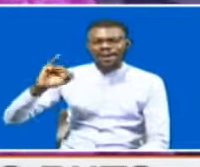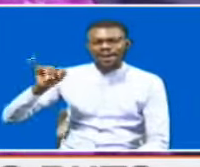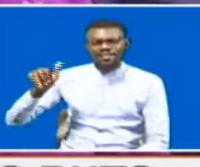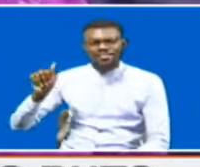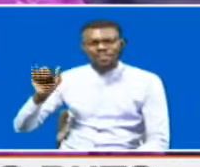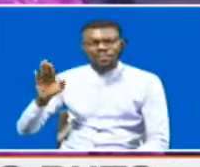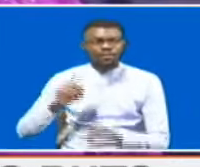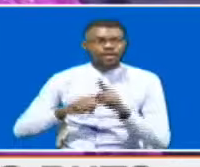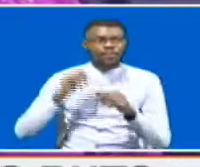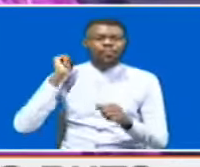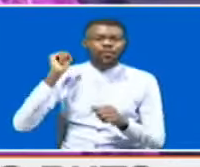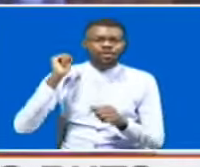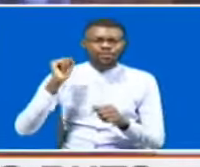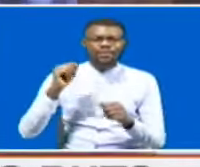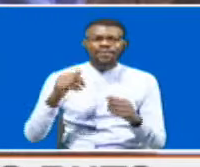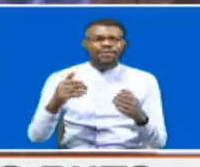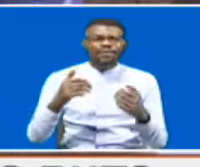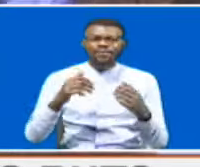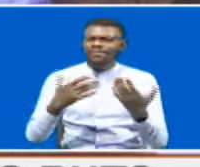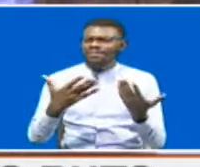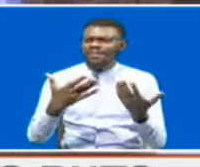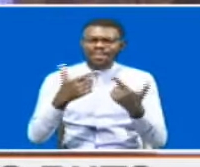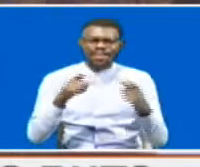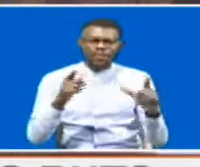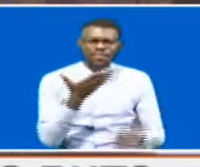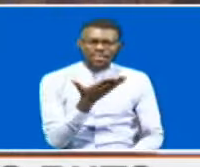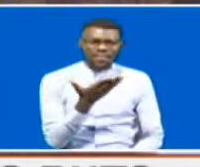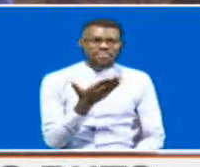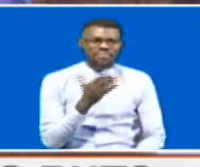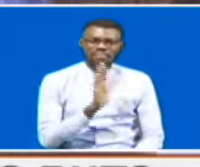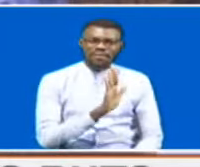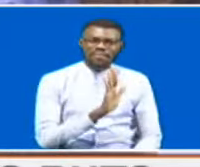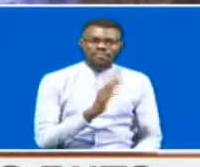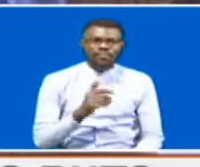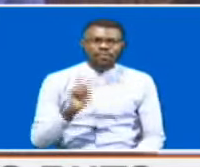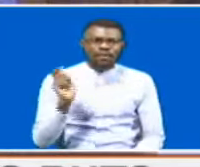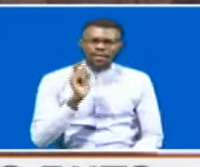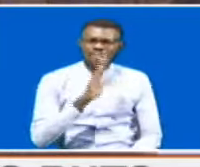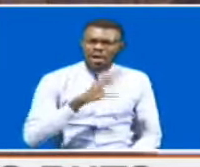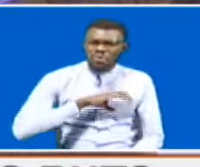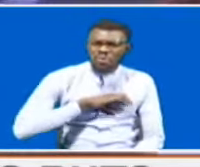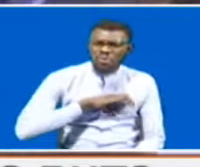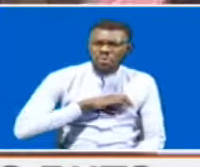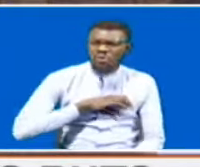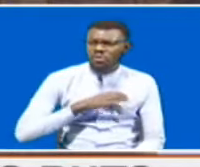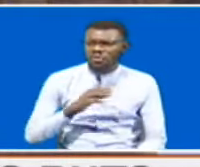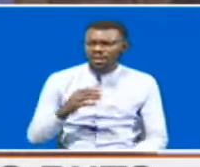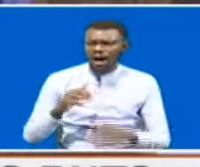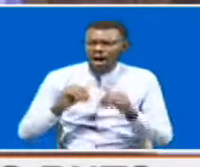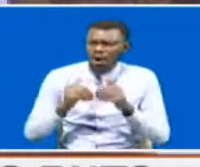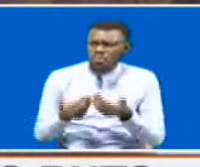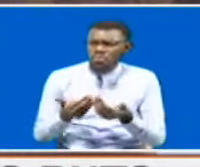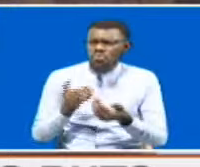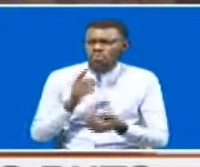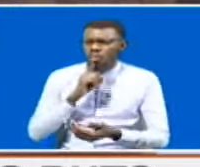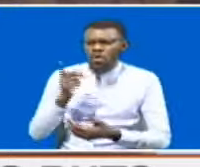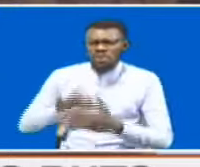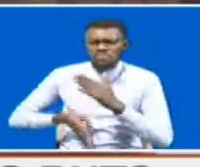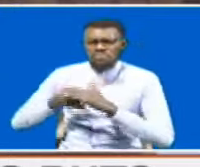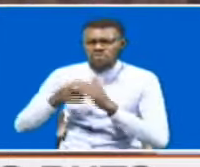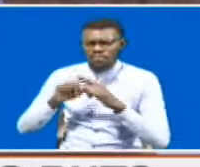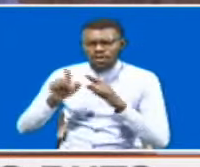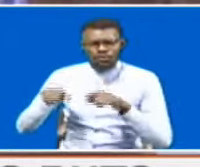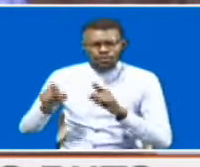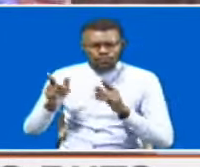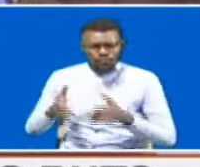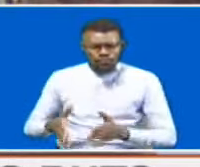siasa zilirindima. Sasa Kenya hii imekuwa ni yake. Anakuambia wewe toka. Na wewe umezaliwa hapa Kenya